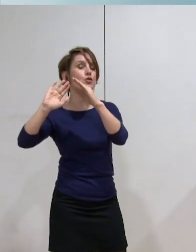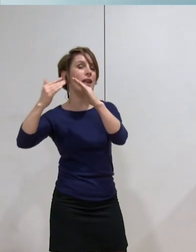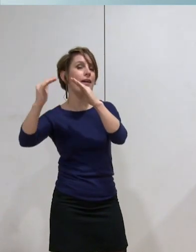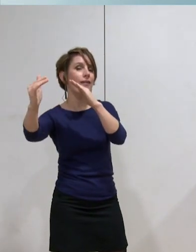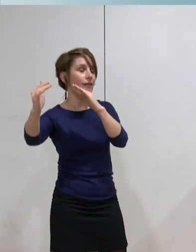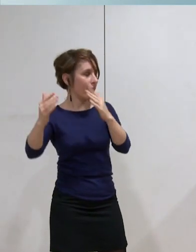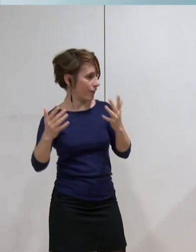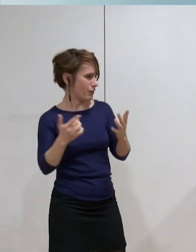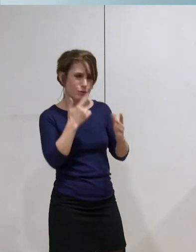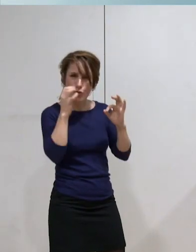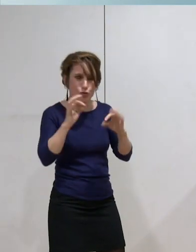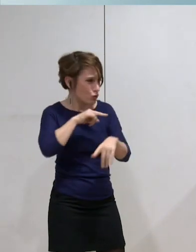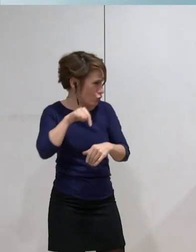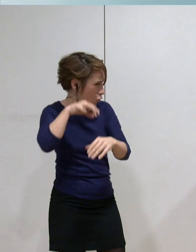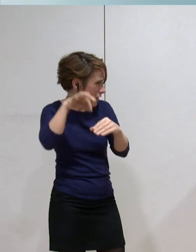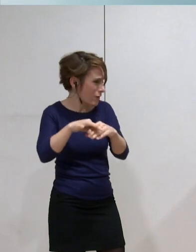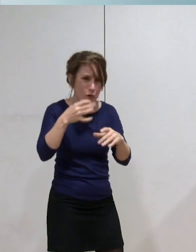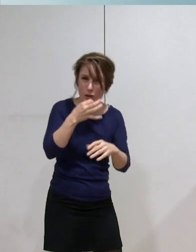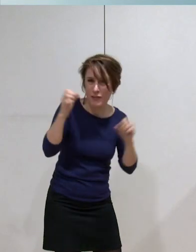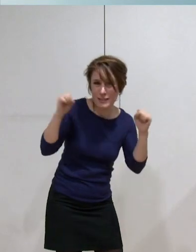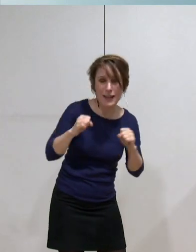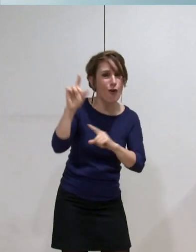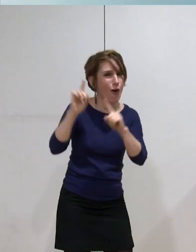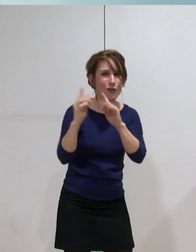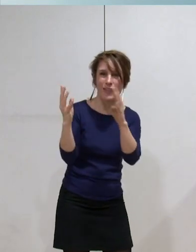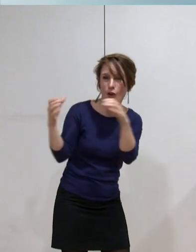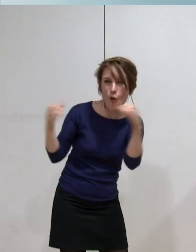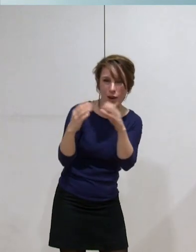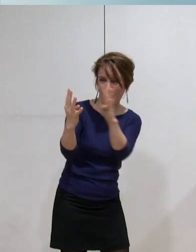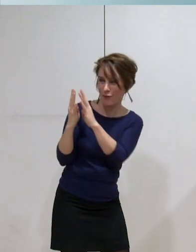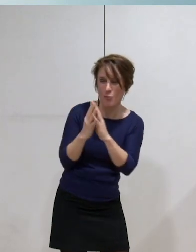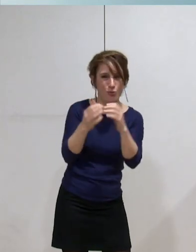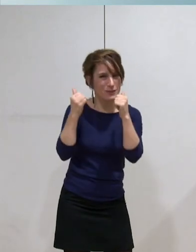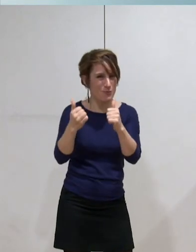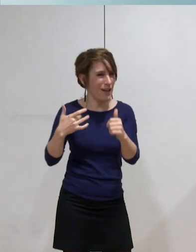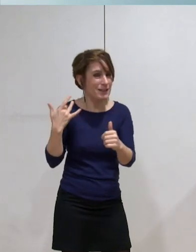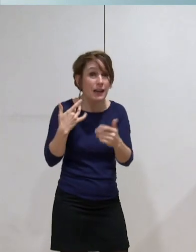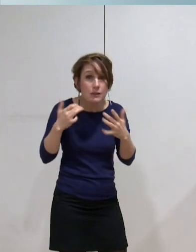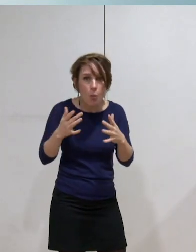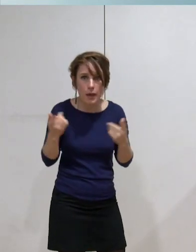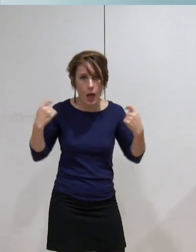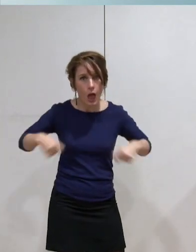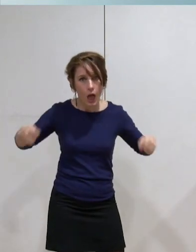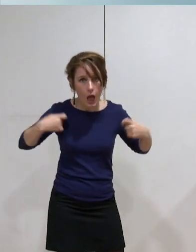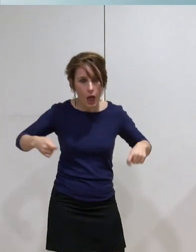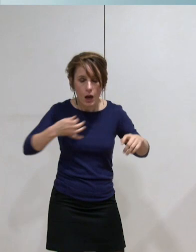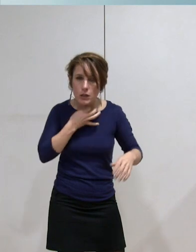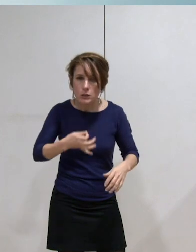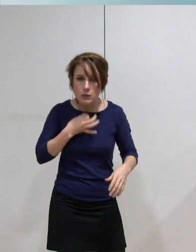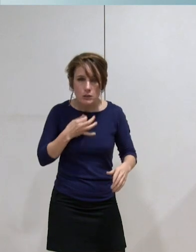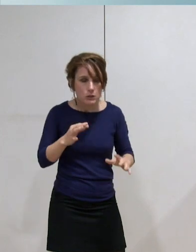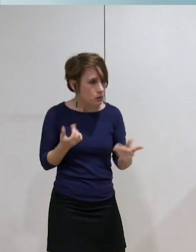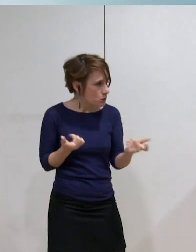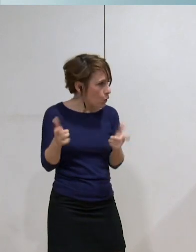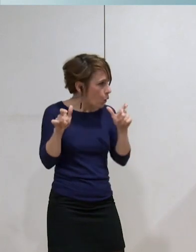rassemblement collectif nous n'avons rien à dire sur l'opération en tant que telle mais elle n'est pas maîtrisée nous devons aussi